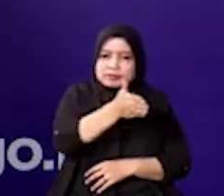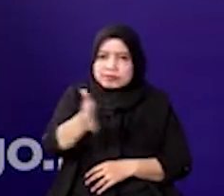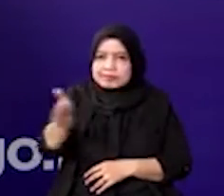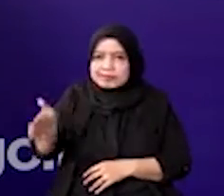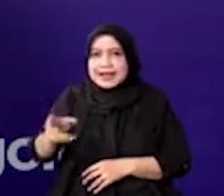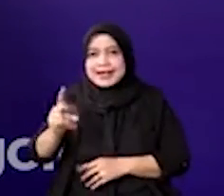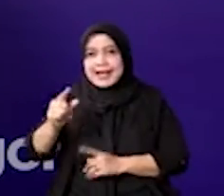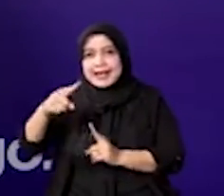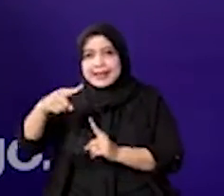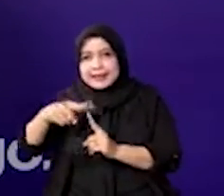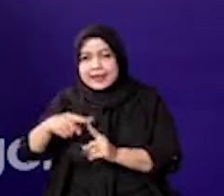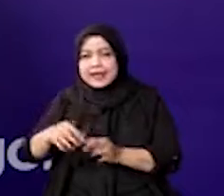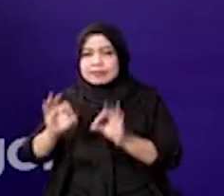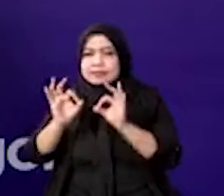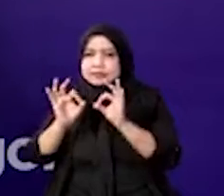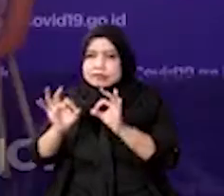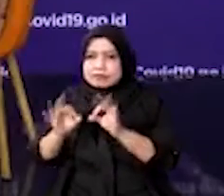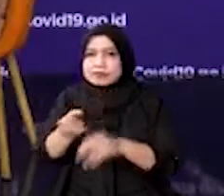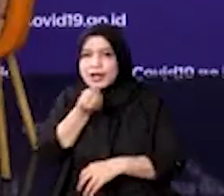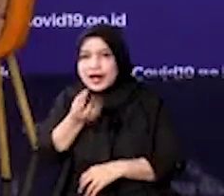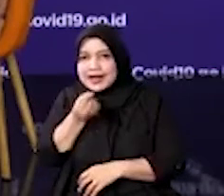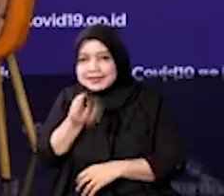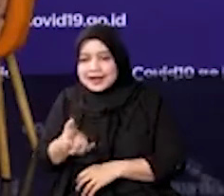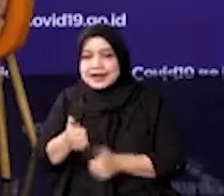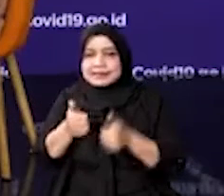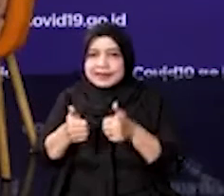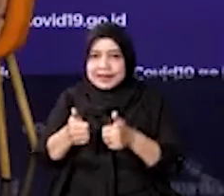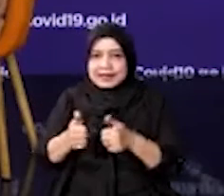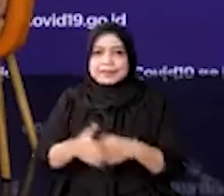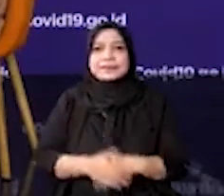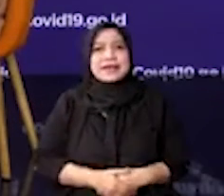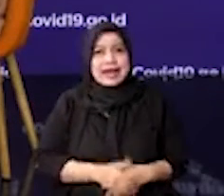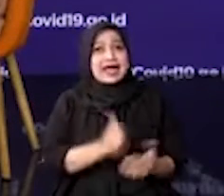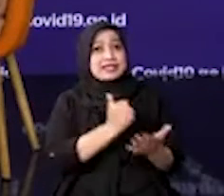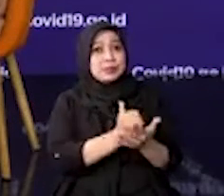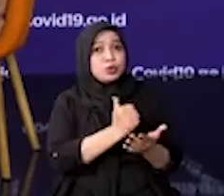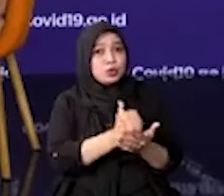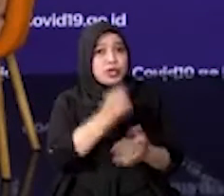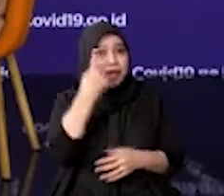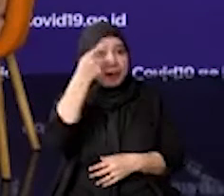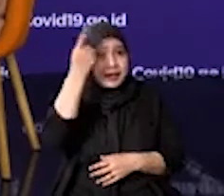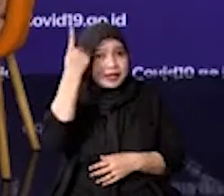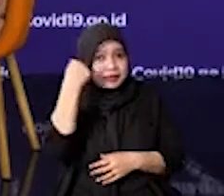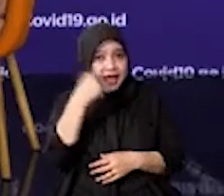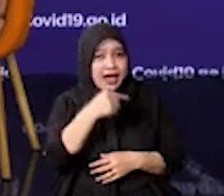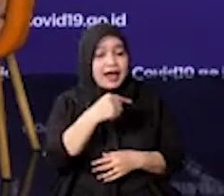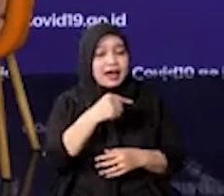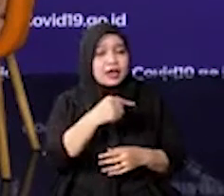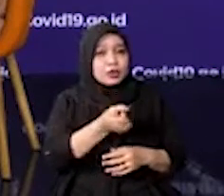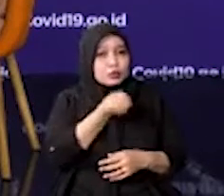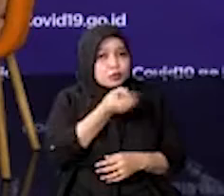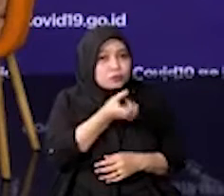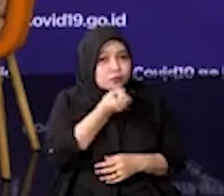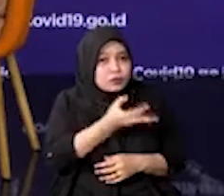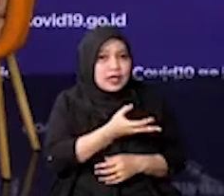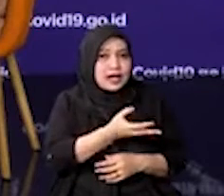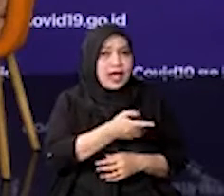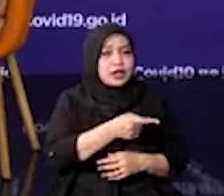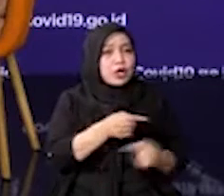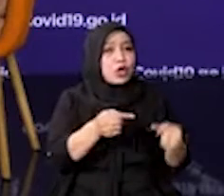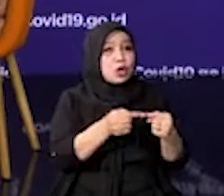RT setempat dengan edukasi yang baik jadi ee yang diajarkan pemerintah sebenarnya tidak jauh juga